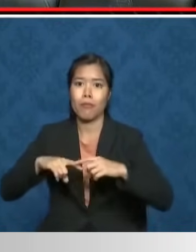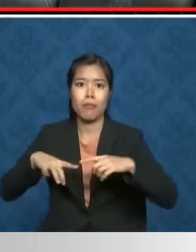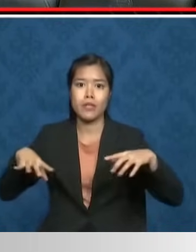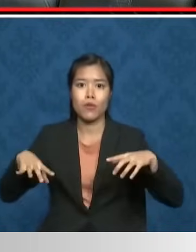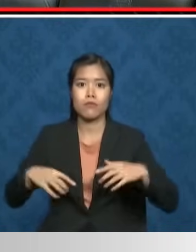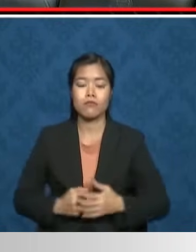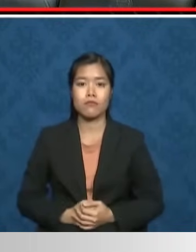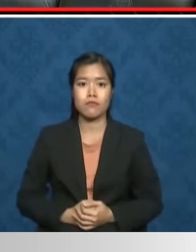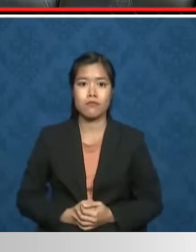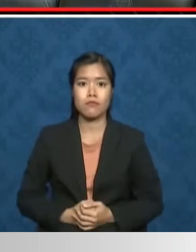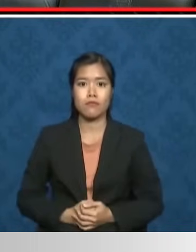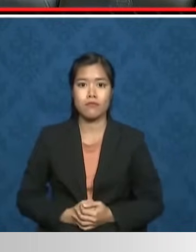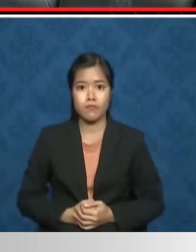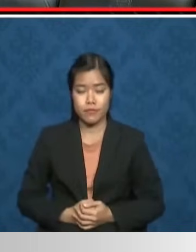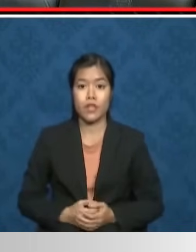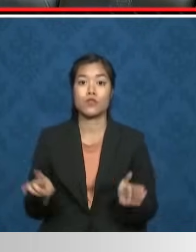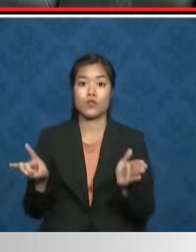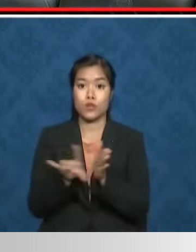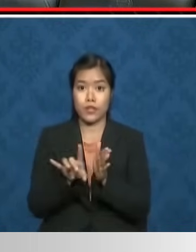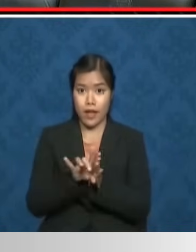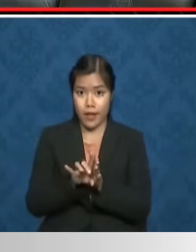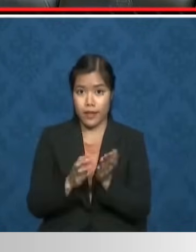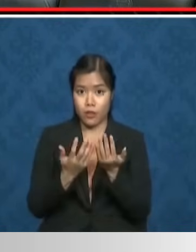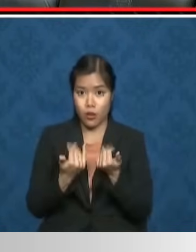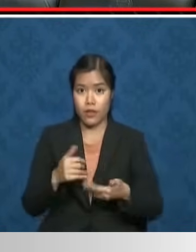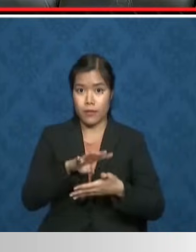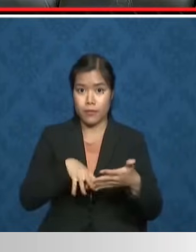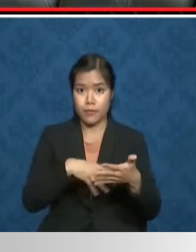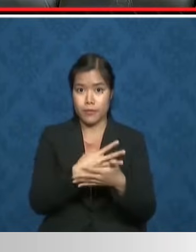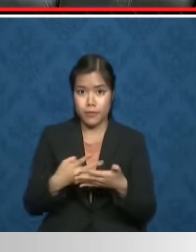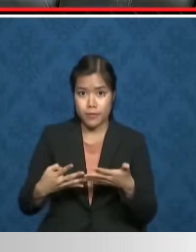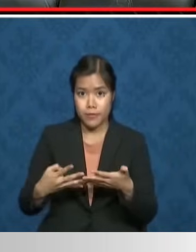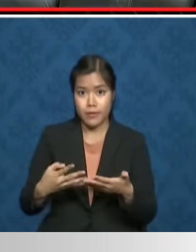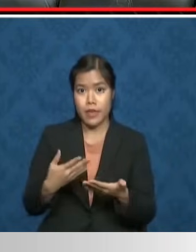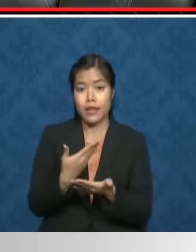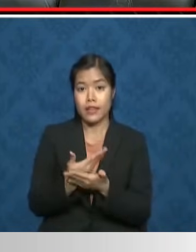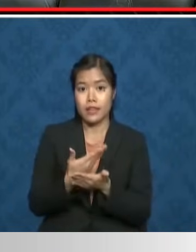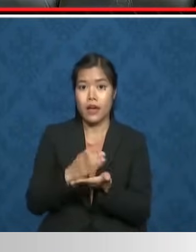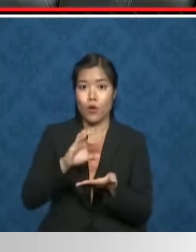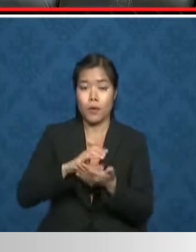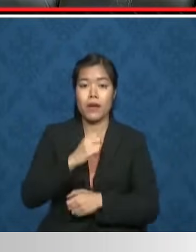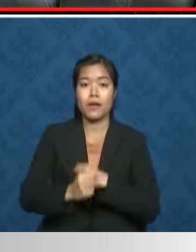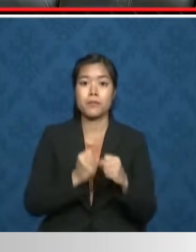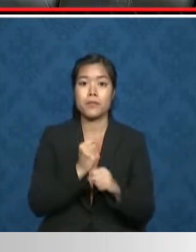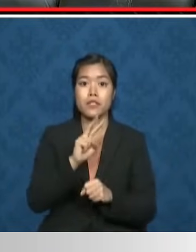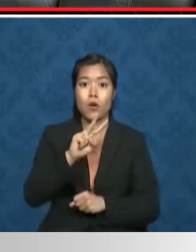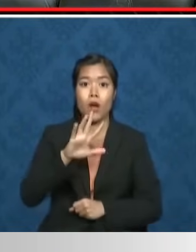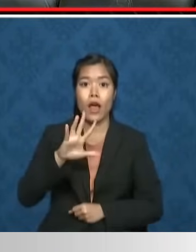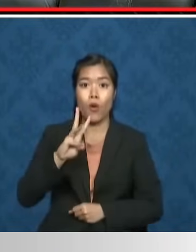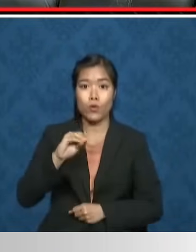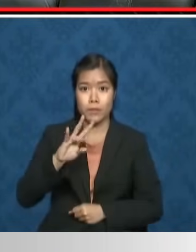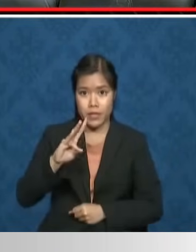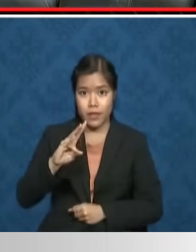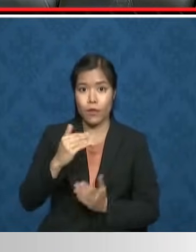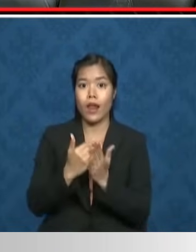ดท้ายนี้ครับท่านประธานครับในวาระที่เราพิจารณาร่างพรบ.งบประมาณประจำปี67ในวาระที่1ท่ามกลางความหวังของพี่น้อง